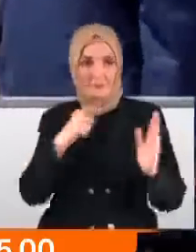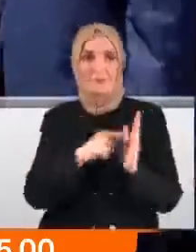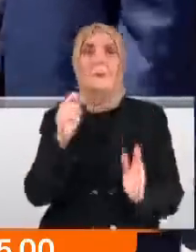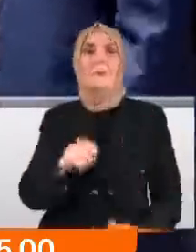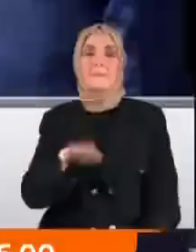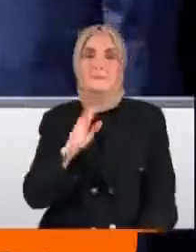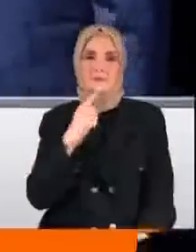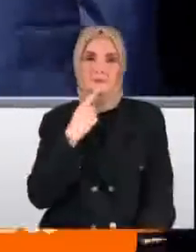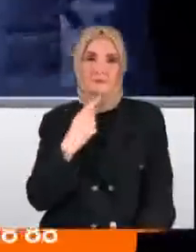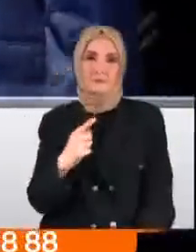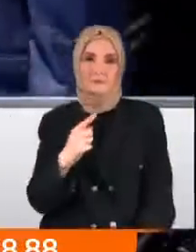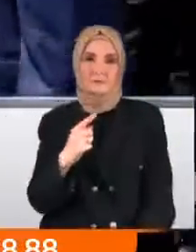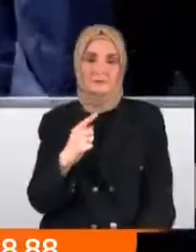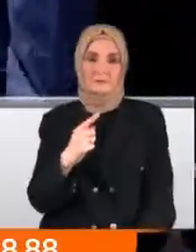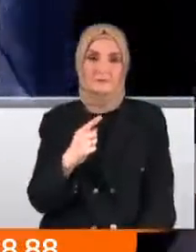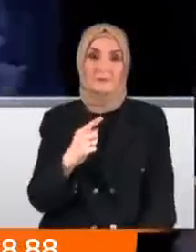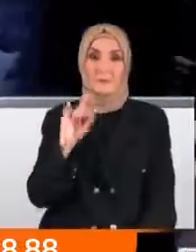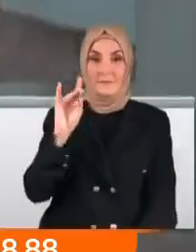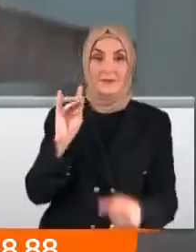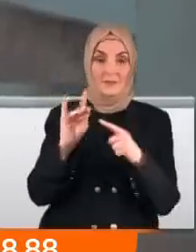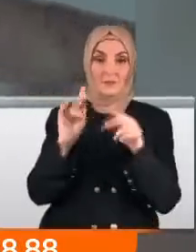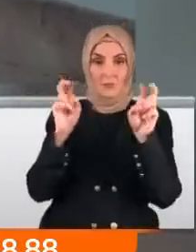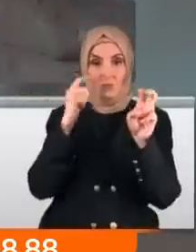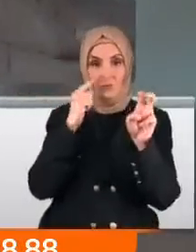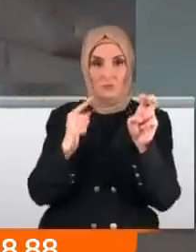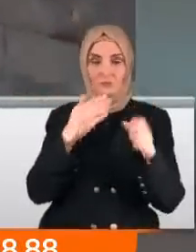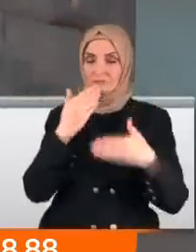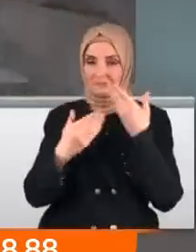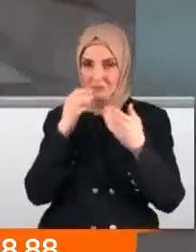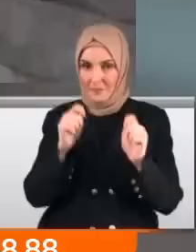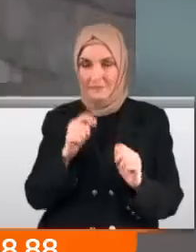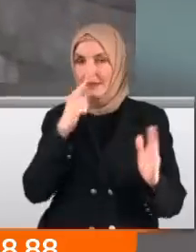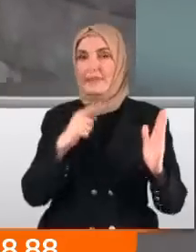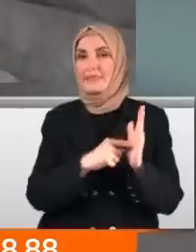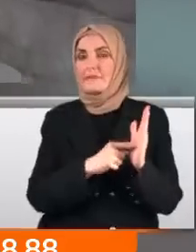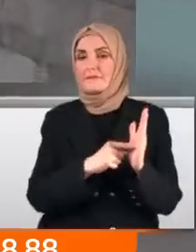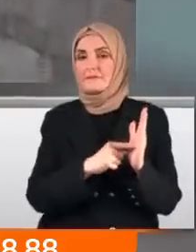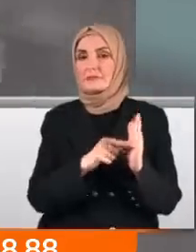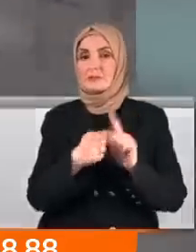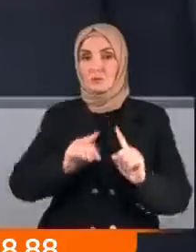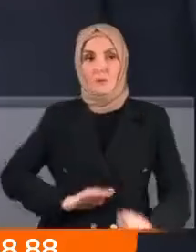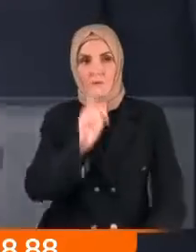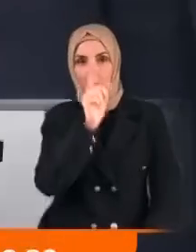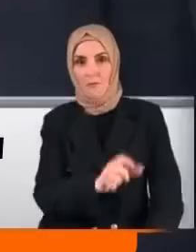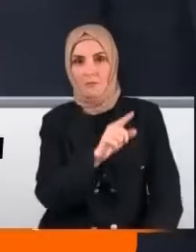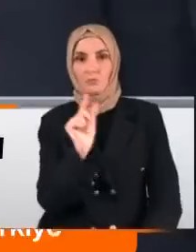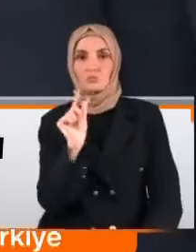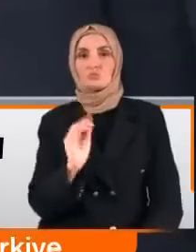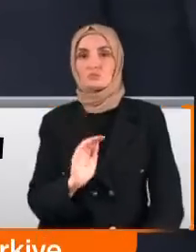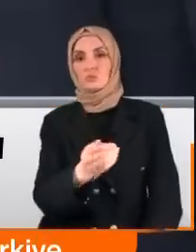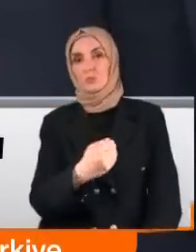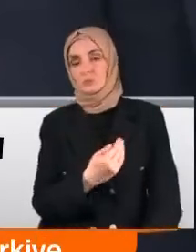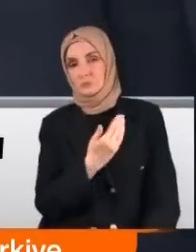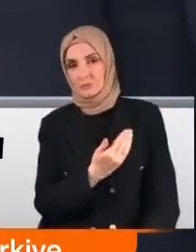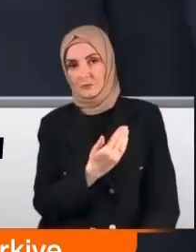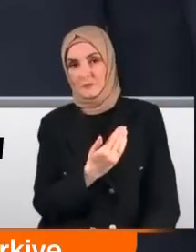gününde milliyetçilik üzerinden verdi mesajlarını. Hedefine de Kemal Kılıçdaroğlu'nun U dönüşünü aldı. Hiç kimse de